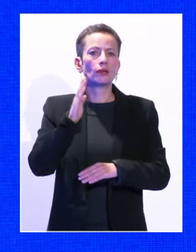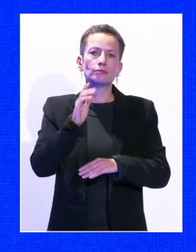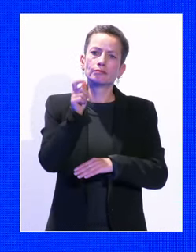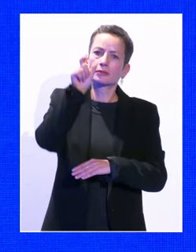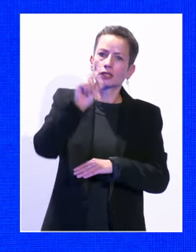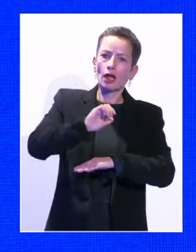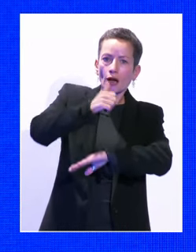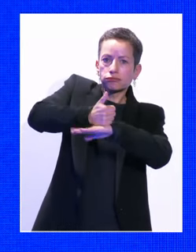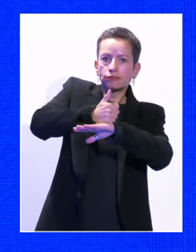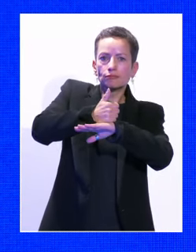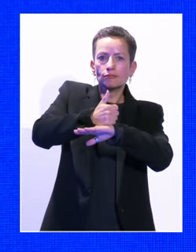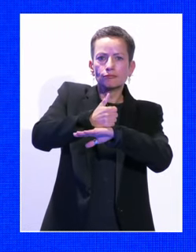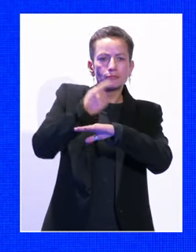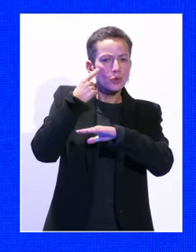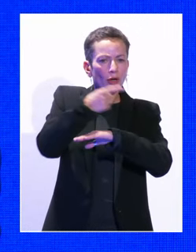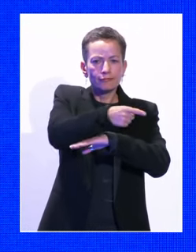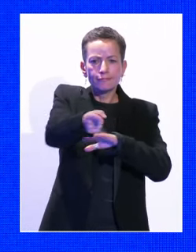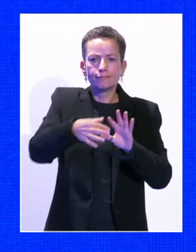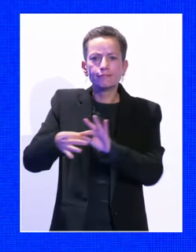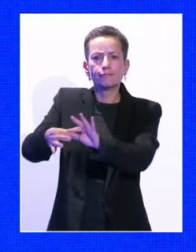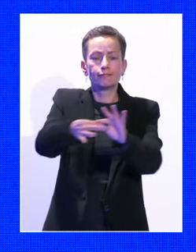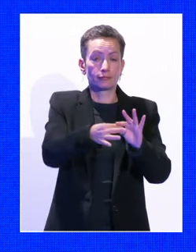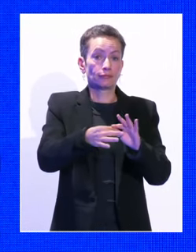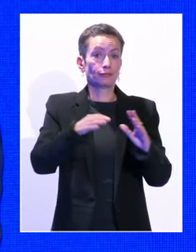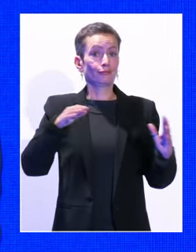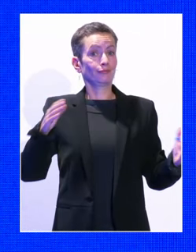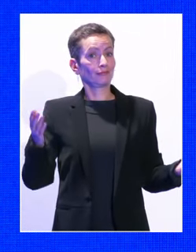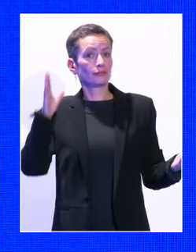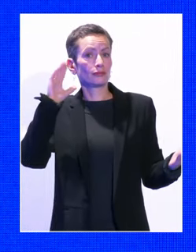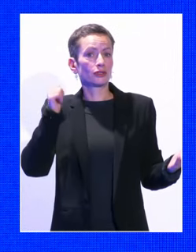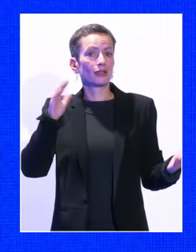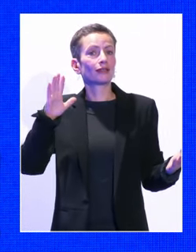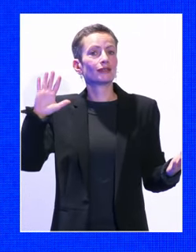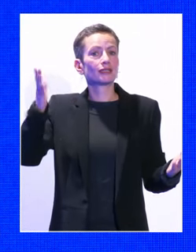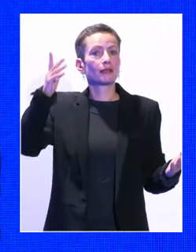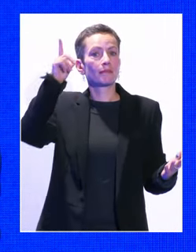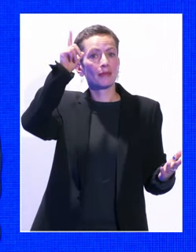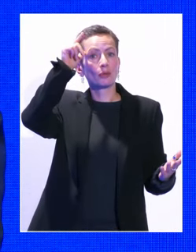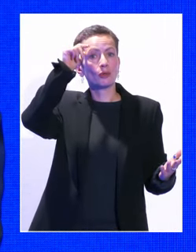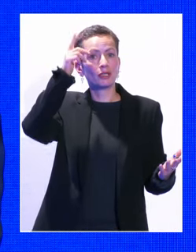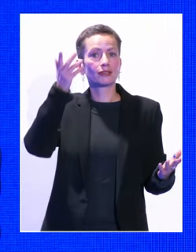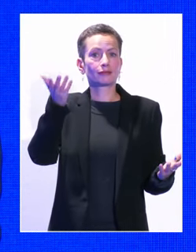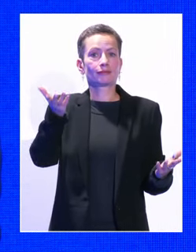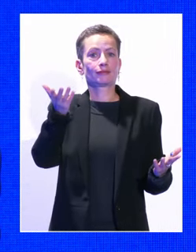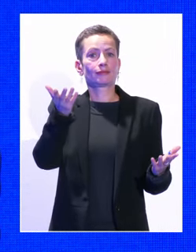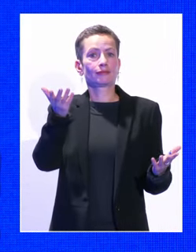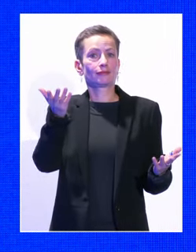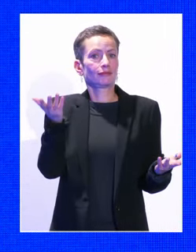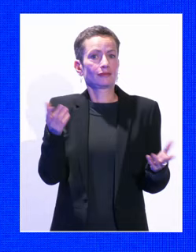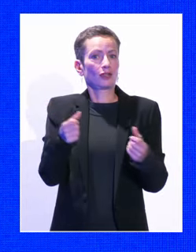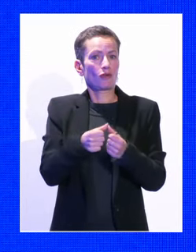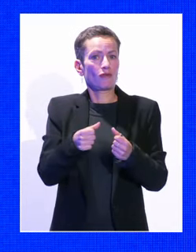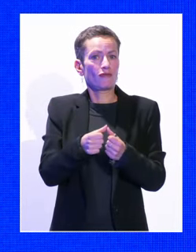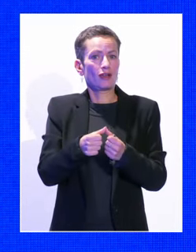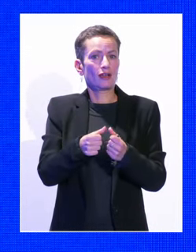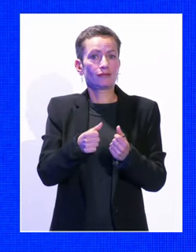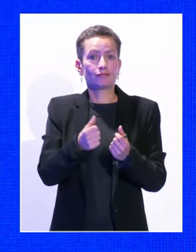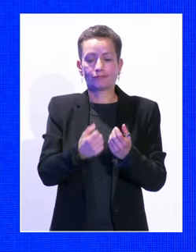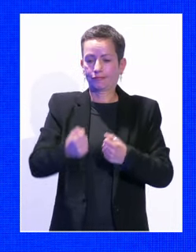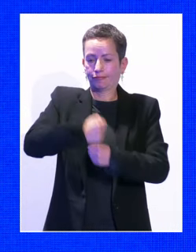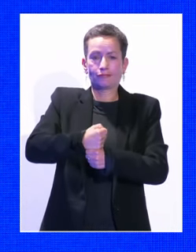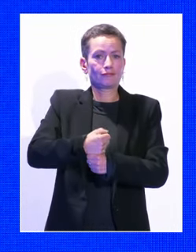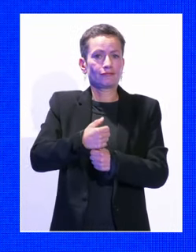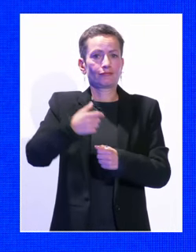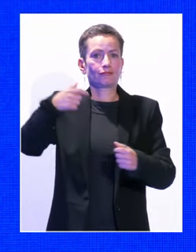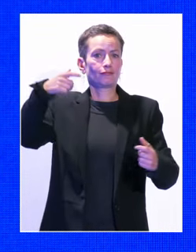fédérateur. Et c'est pourquoi la Ve République a installé comme clé de voûte l'élection